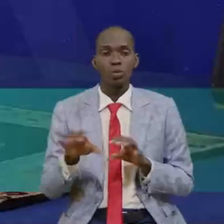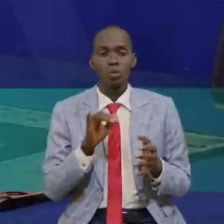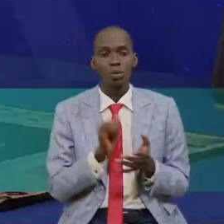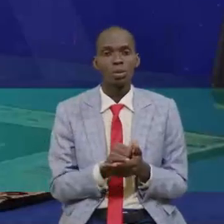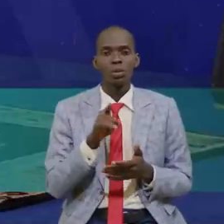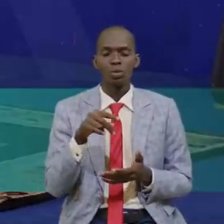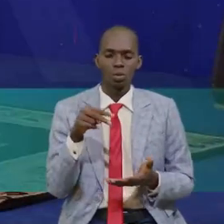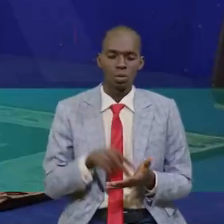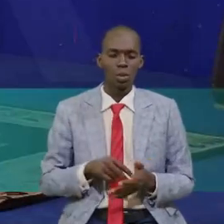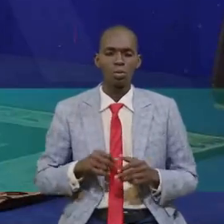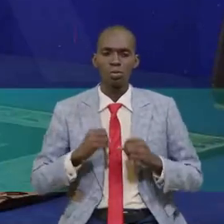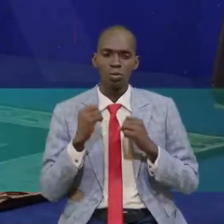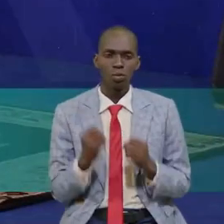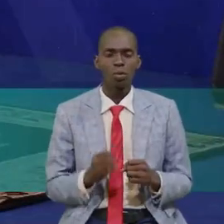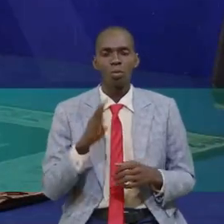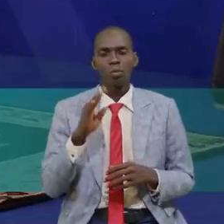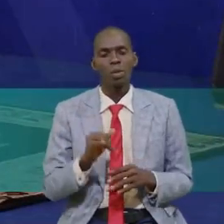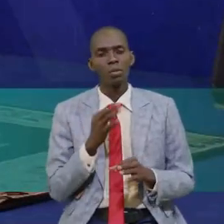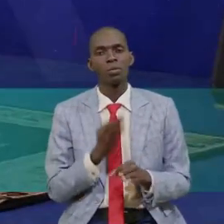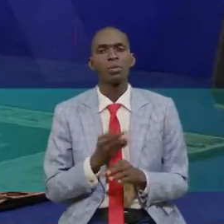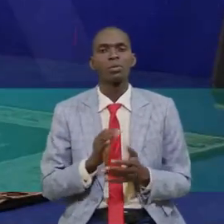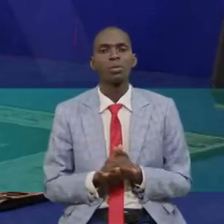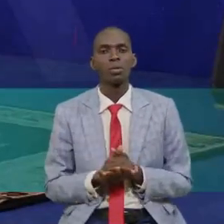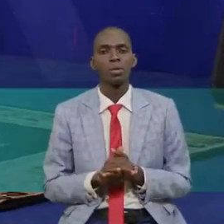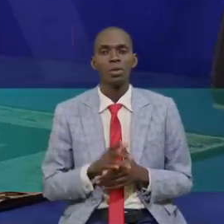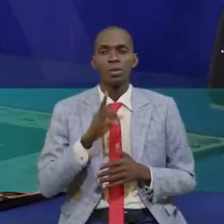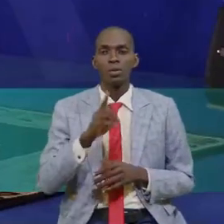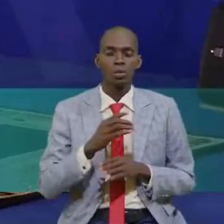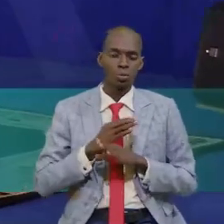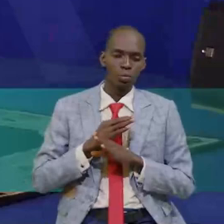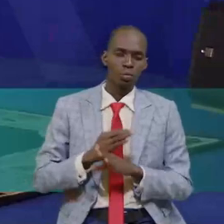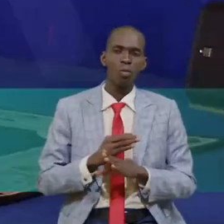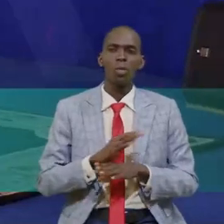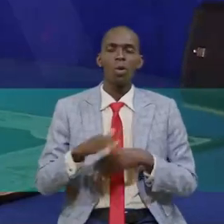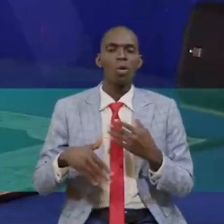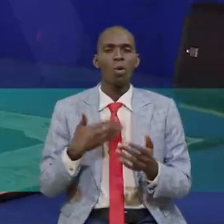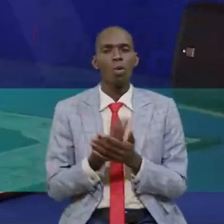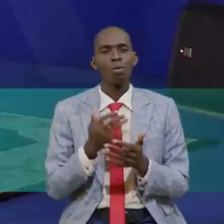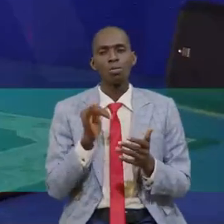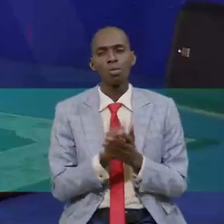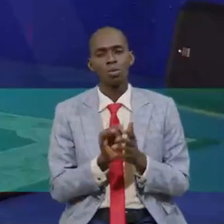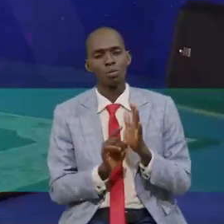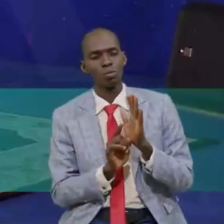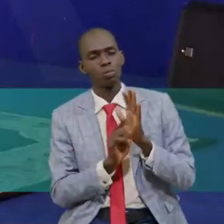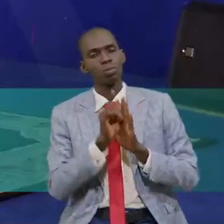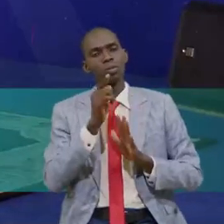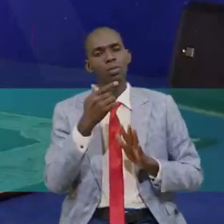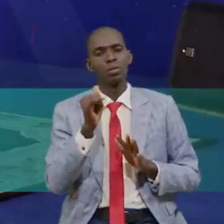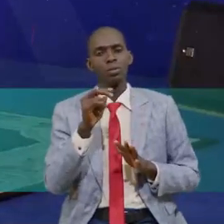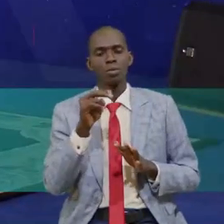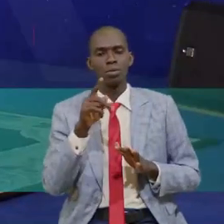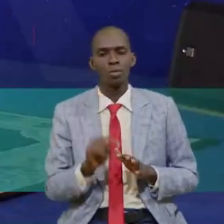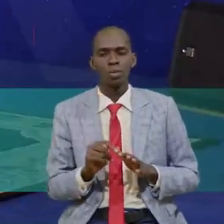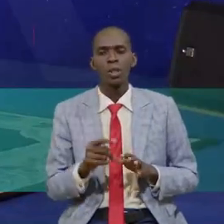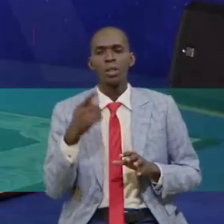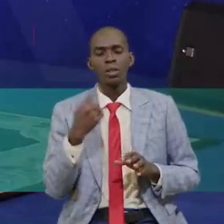tu teniras ferme par la foi. Prévenir tous ces géants, les obstacles